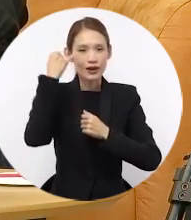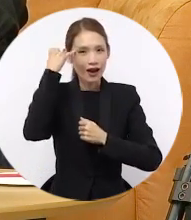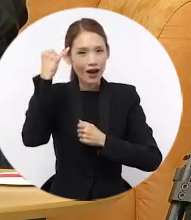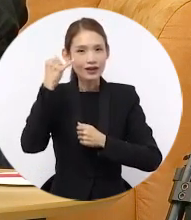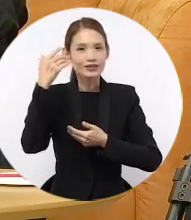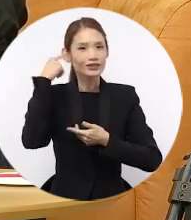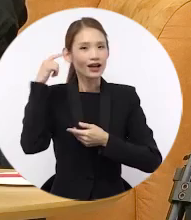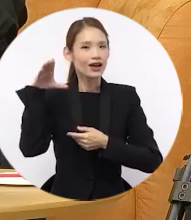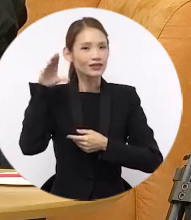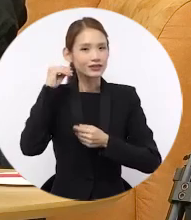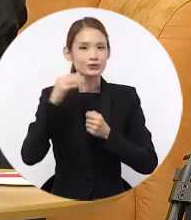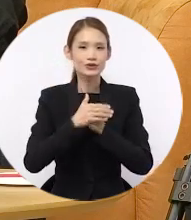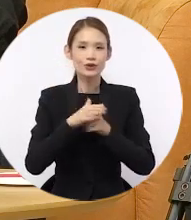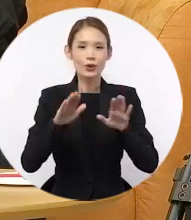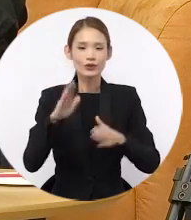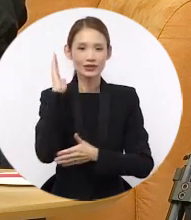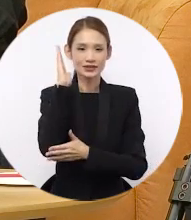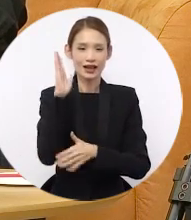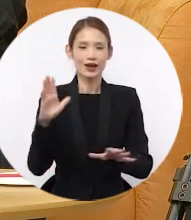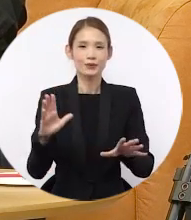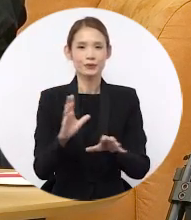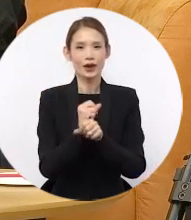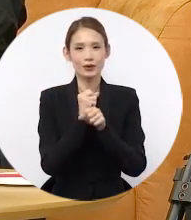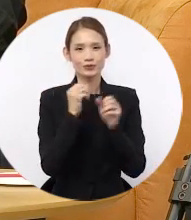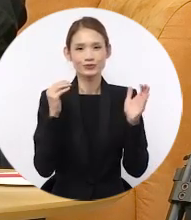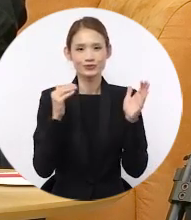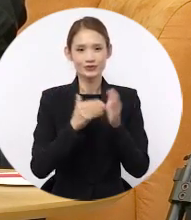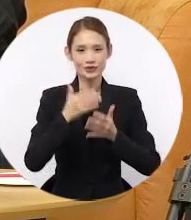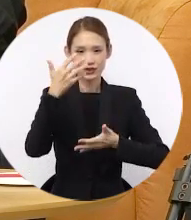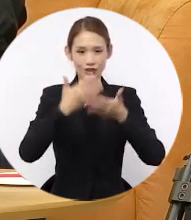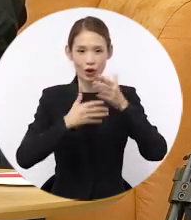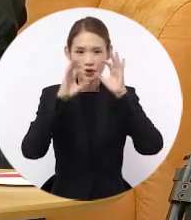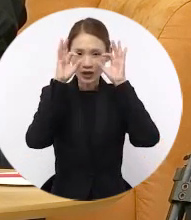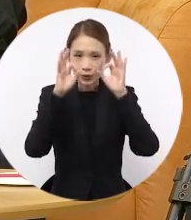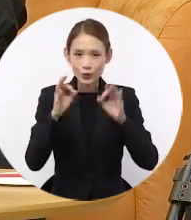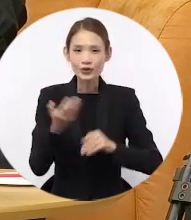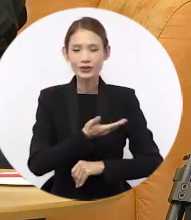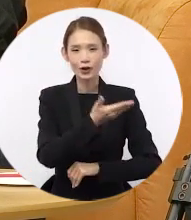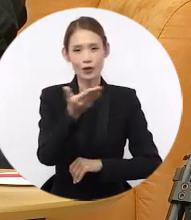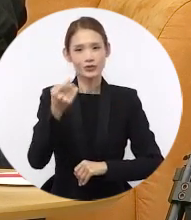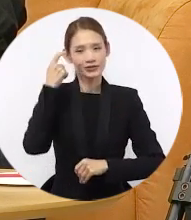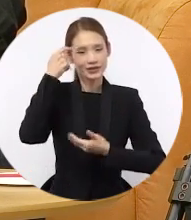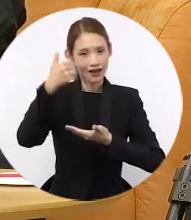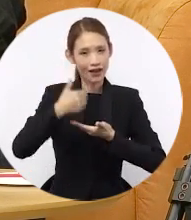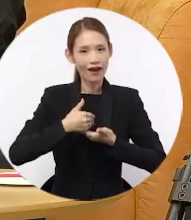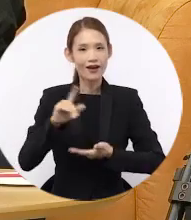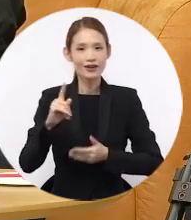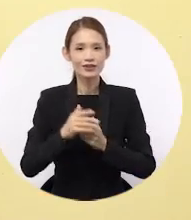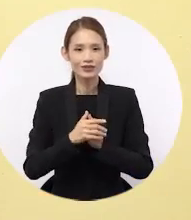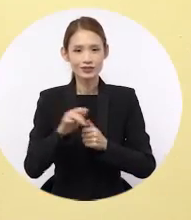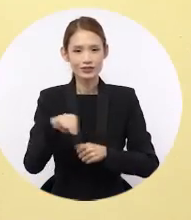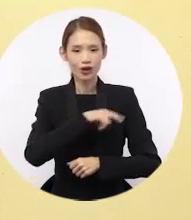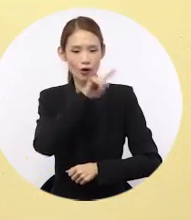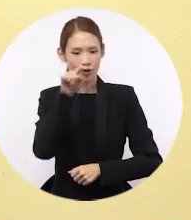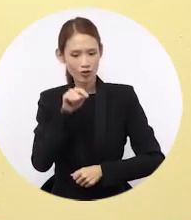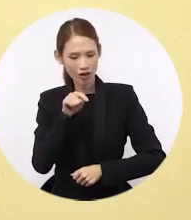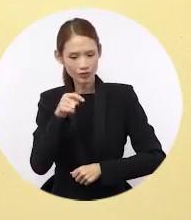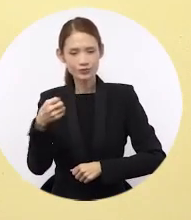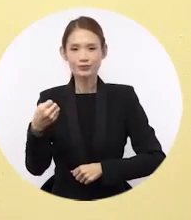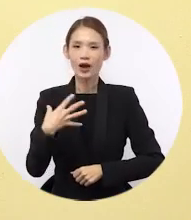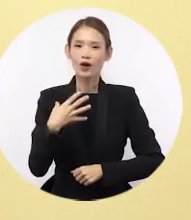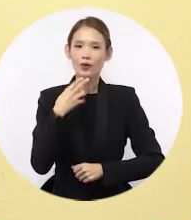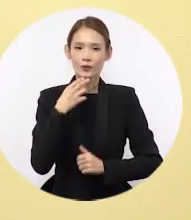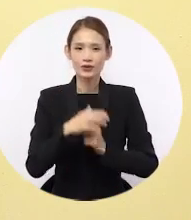신박한 의견까지 들으면서 오늘 얘기가 마무리가 되어 가는데요. 영상을 지켜보고 계신 분들의 의견은 어떤가요? 정답은